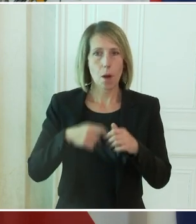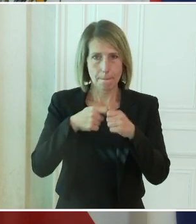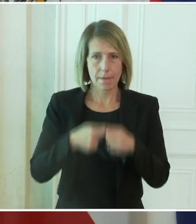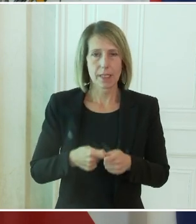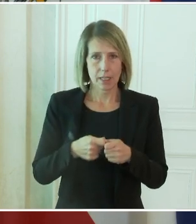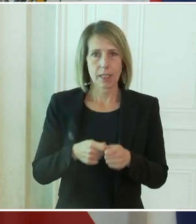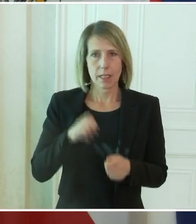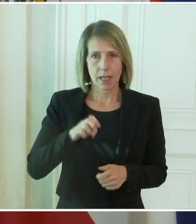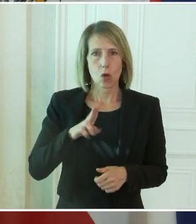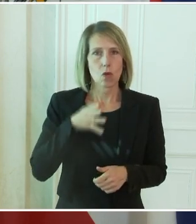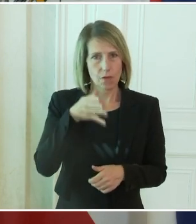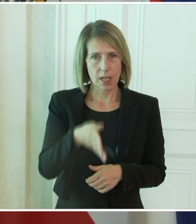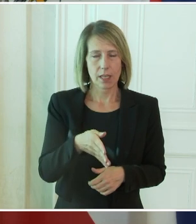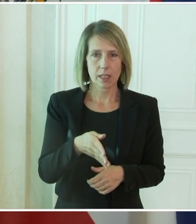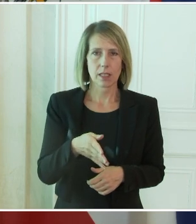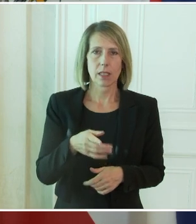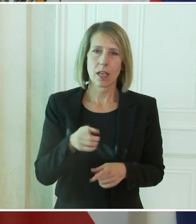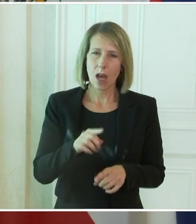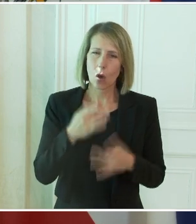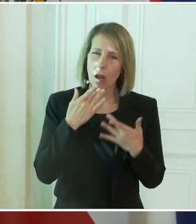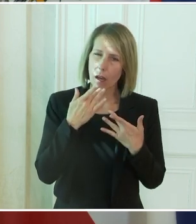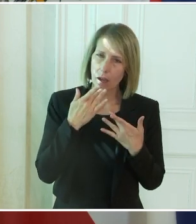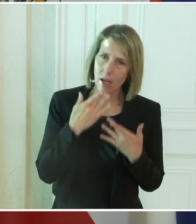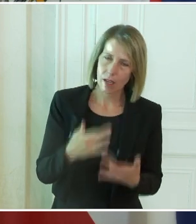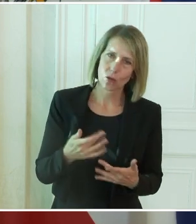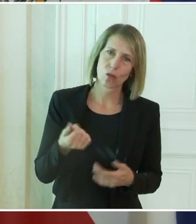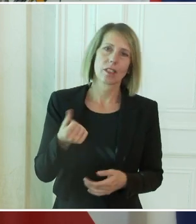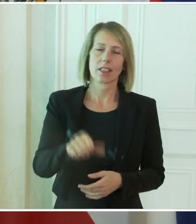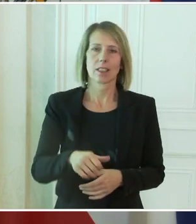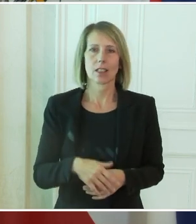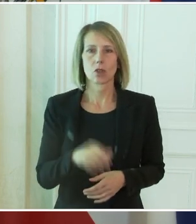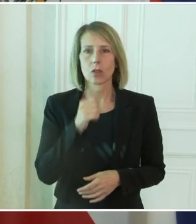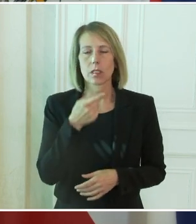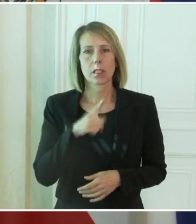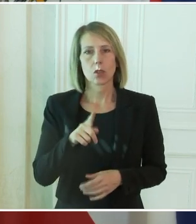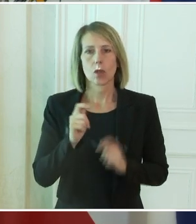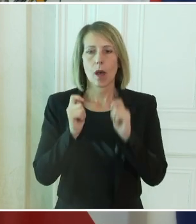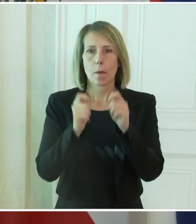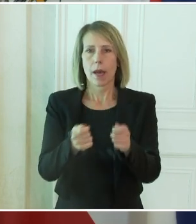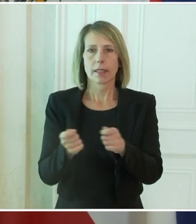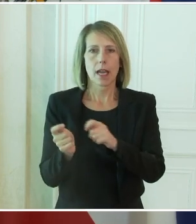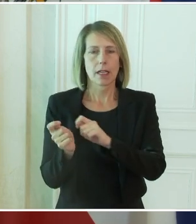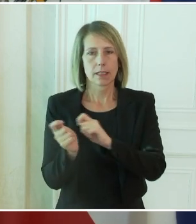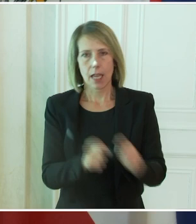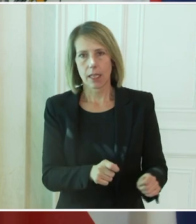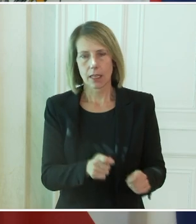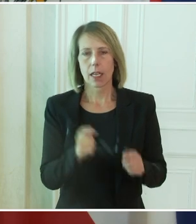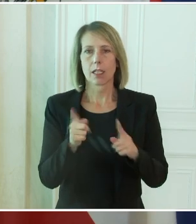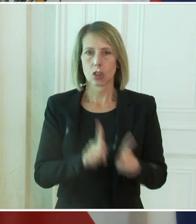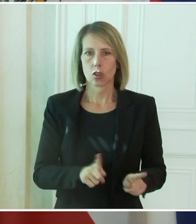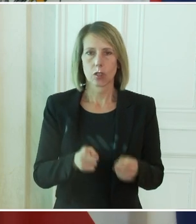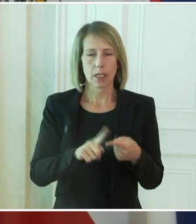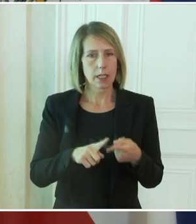Und ich möchte an dieser Stelle auch gratulieren dazu, dass nicht nur der Beitragsantrag gestellt wurde, sondern dass die zahlreichen Fragen